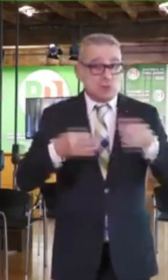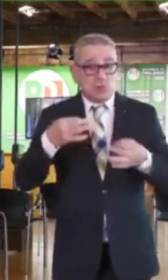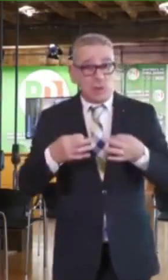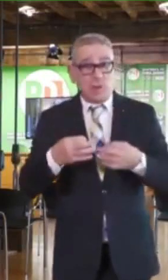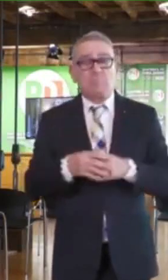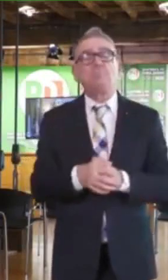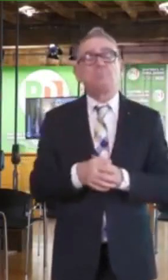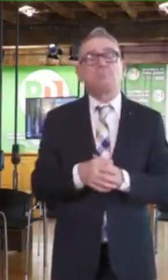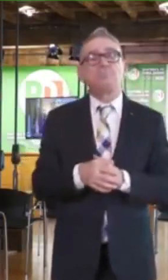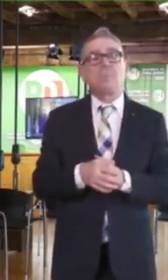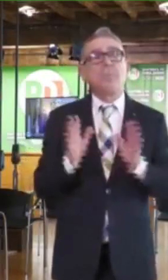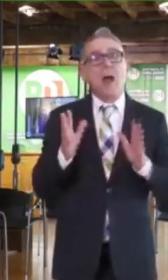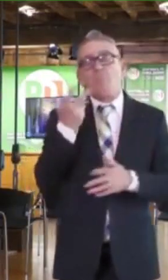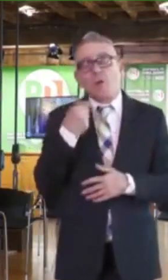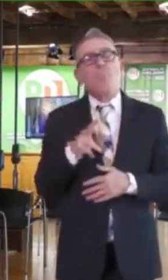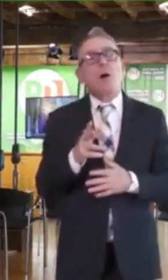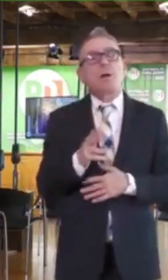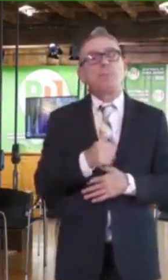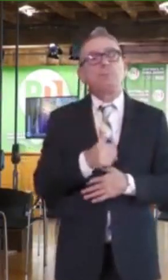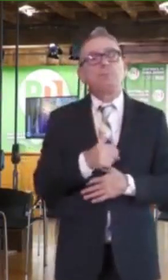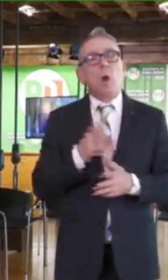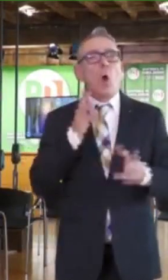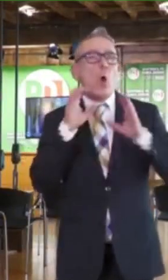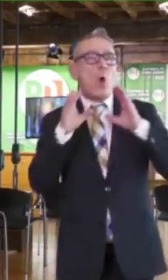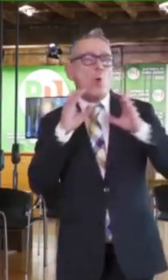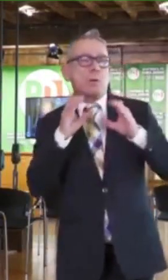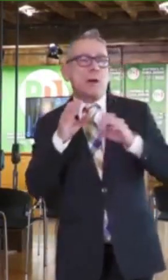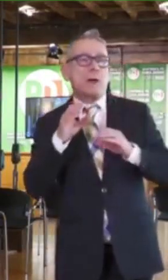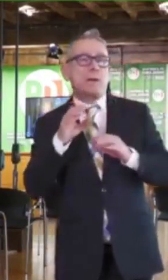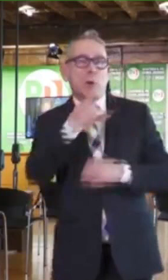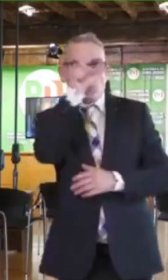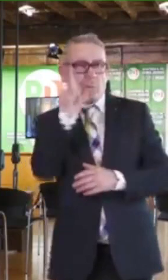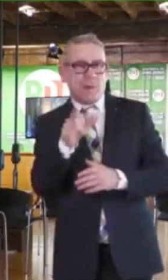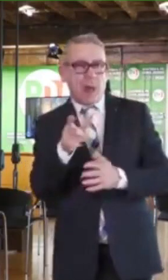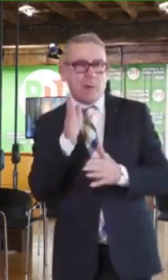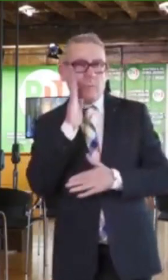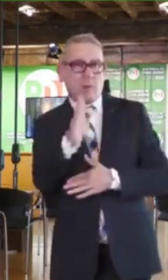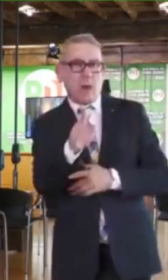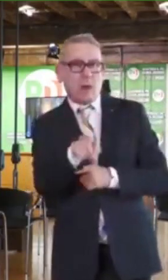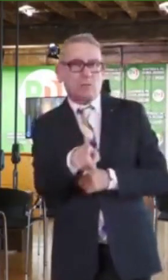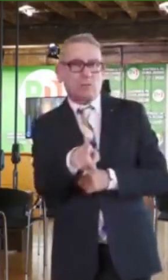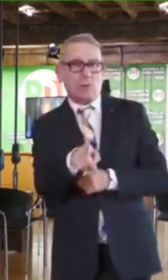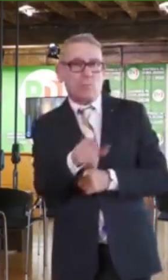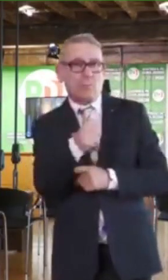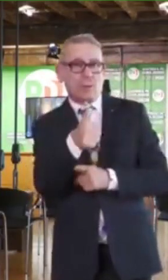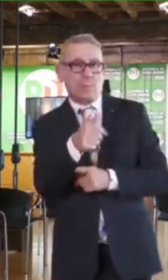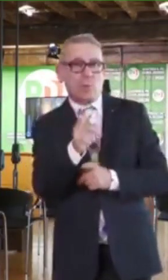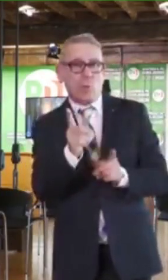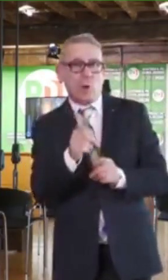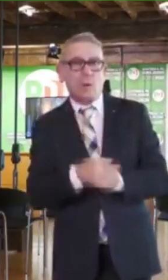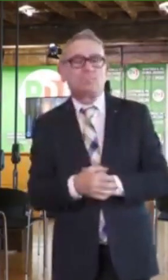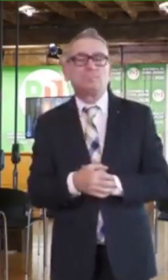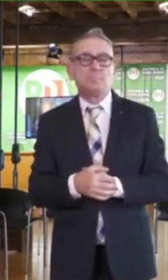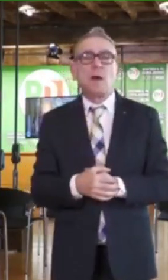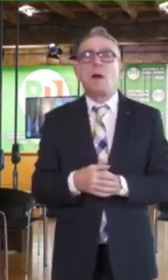ma vogliamo anche parlare al paese parlare al paese vuol dire a dire molto semplicemente innanzitutto che nella decisione